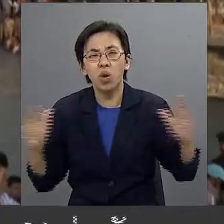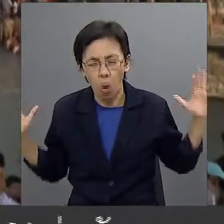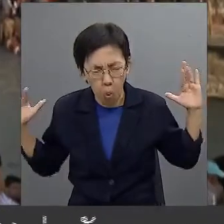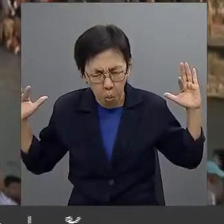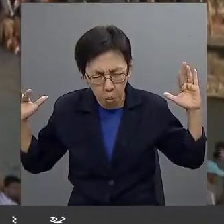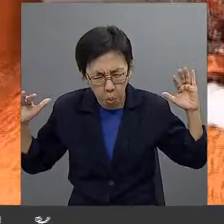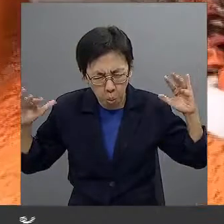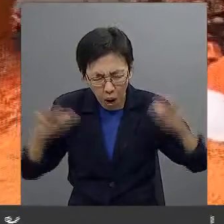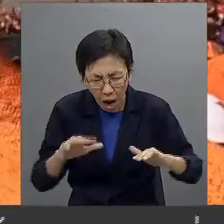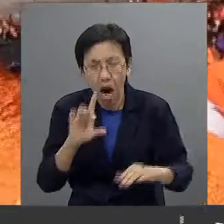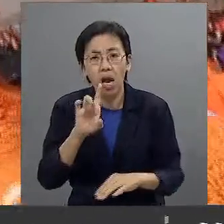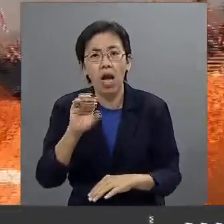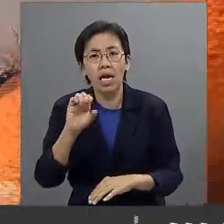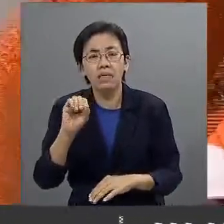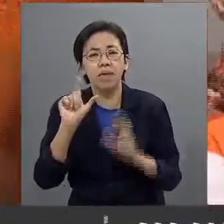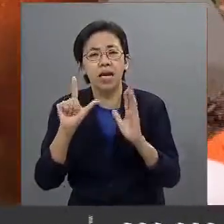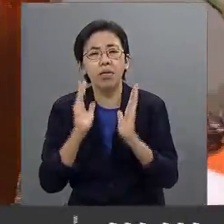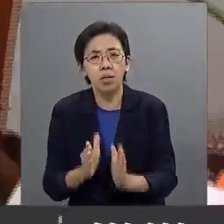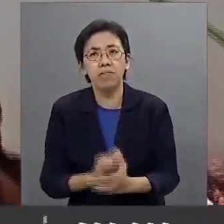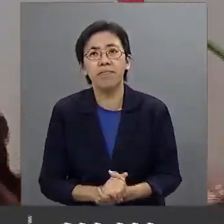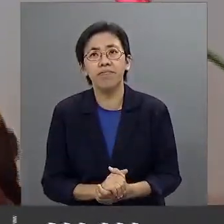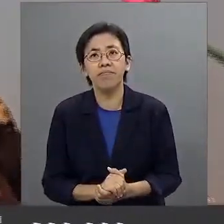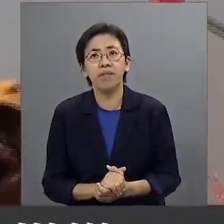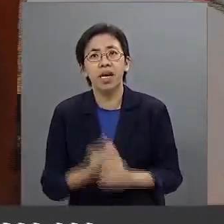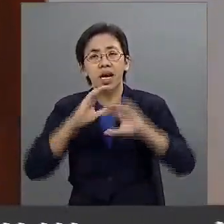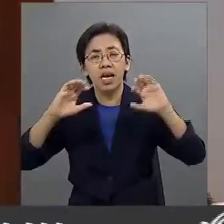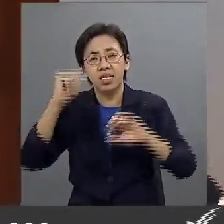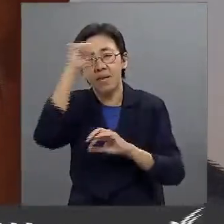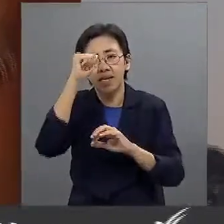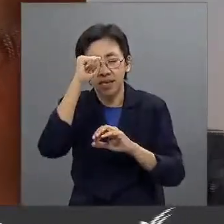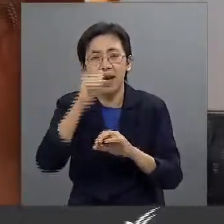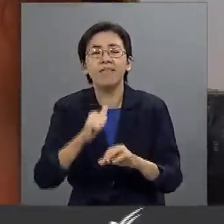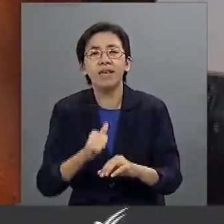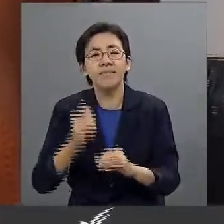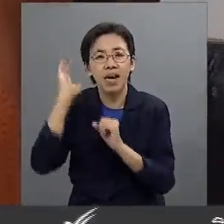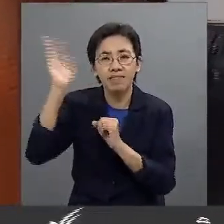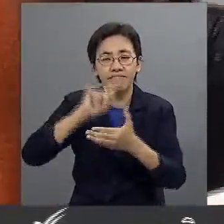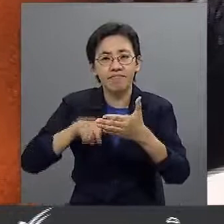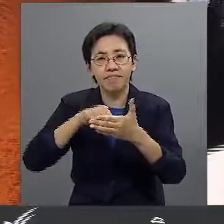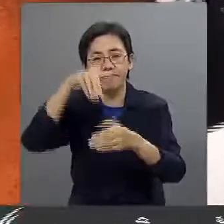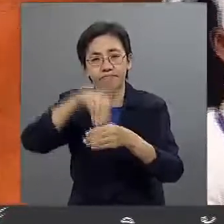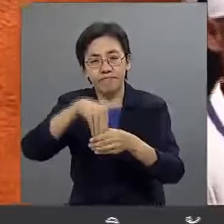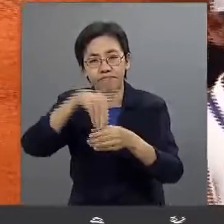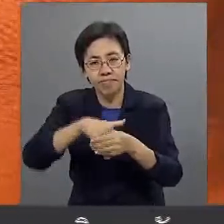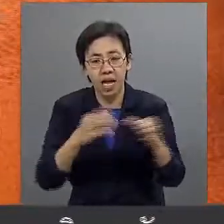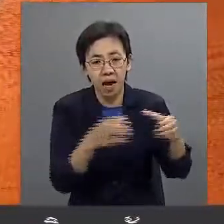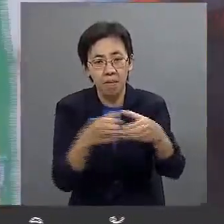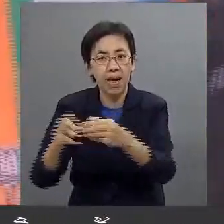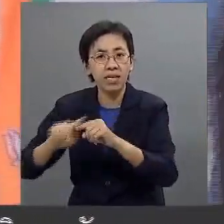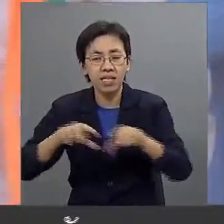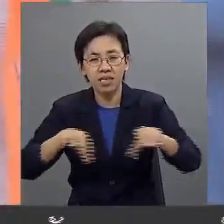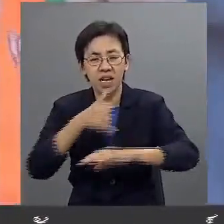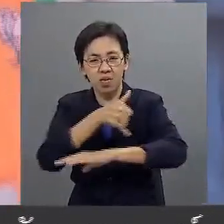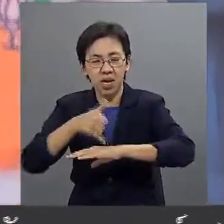ล้านคนนอกจากนี้ทางการยังอนุญาตให้มีการจัดการอัดเสียงเลือกตั้งนะคะซึ่งทุกพรรคนั้นก็จัดเวทีปราศรัยอย่างเอิกเกริก